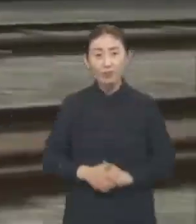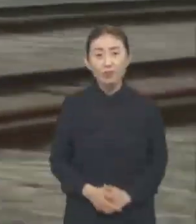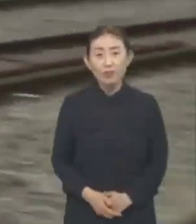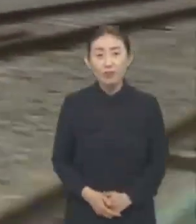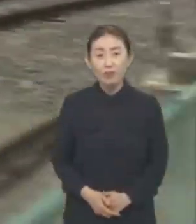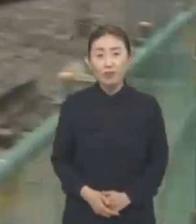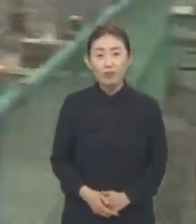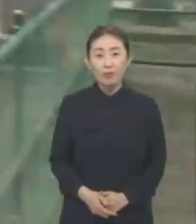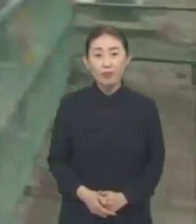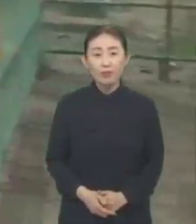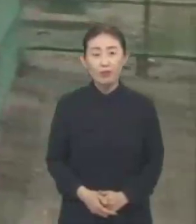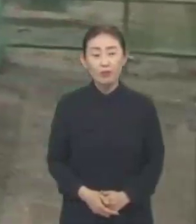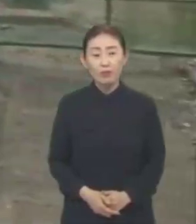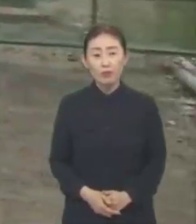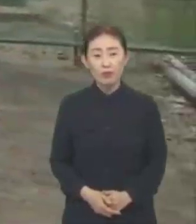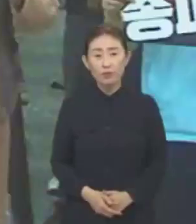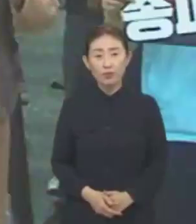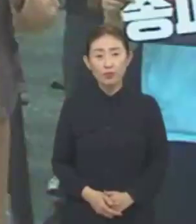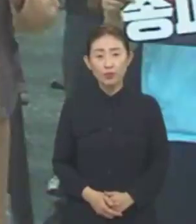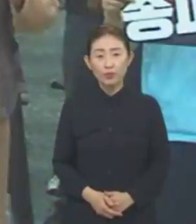TJB 장석영입니다.